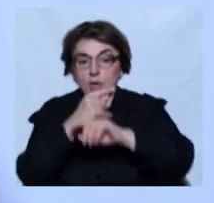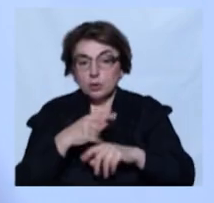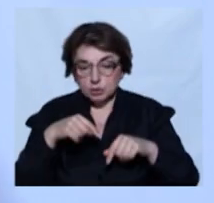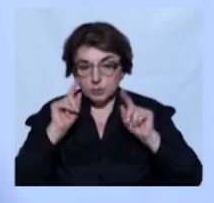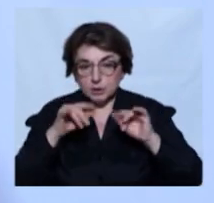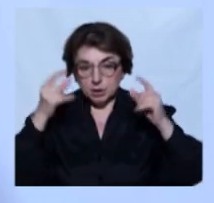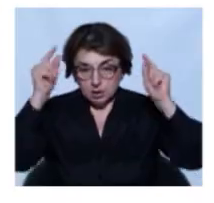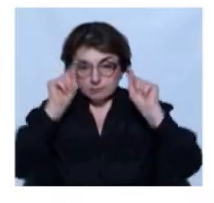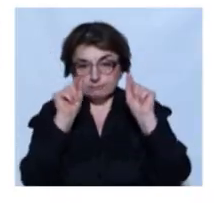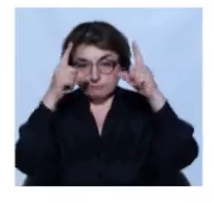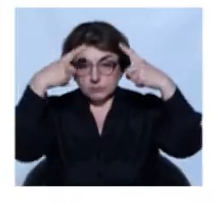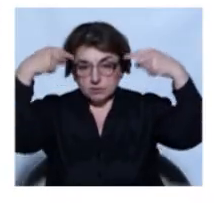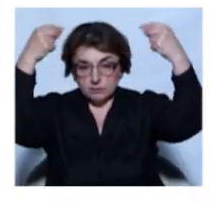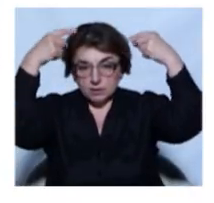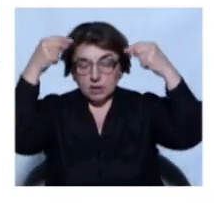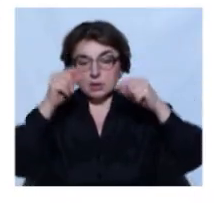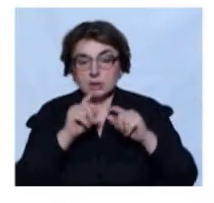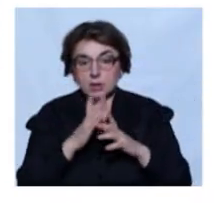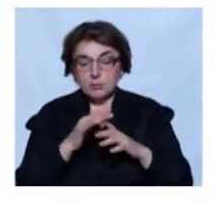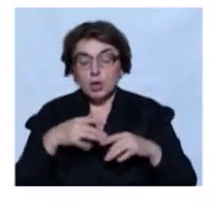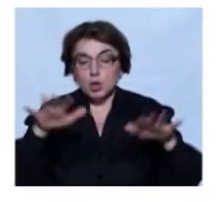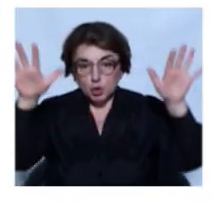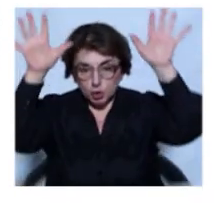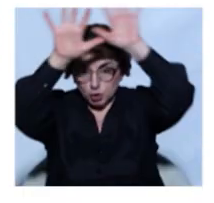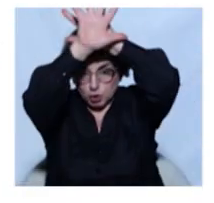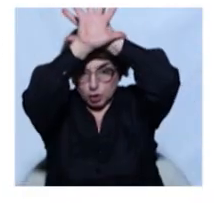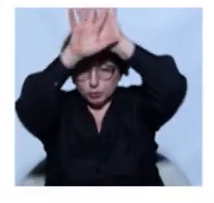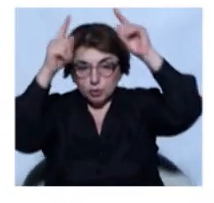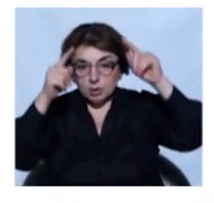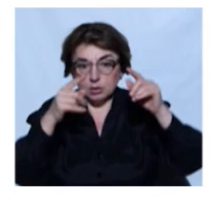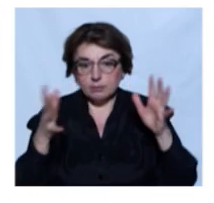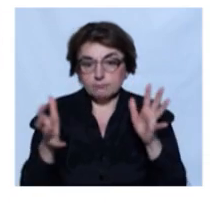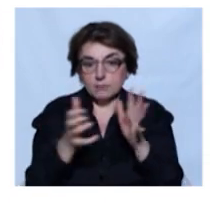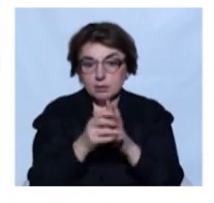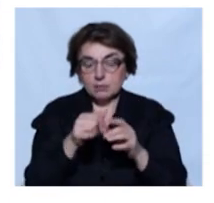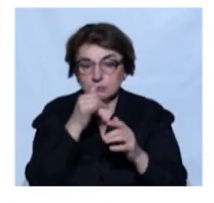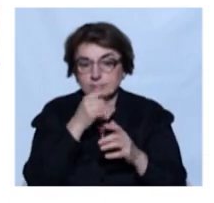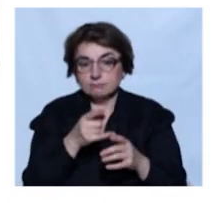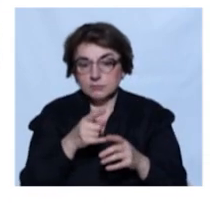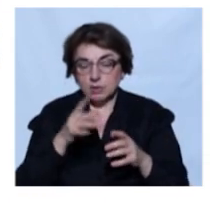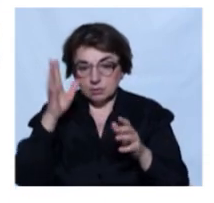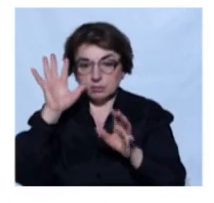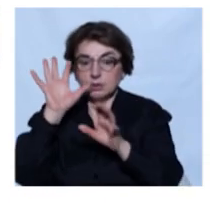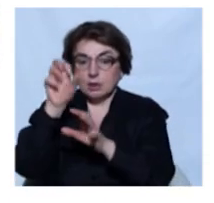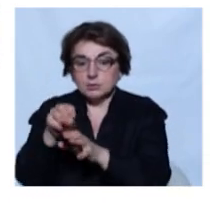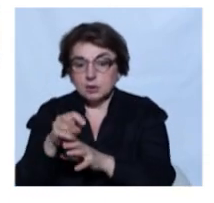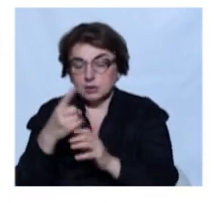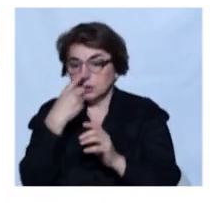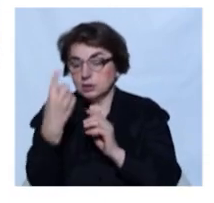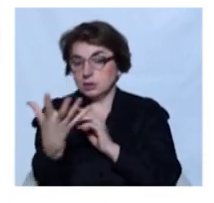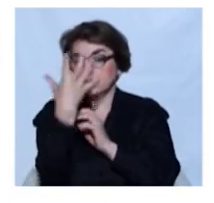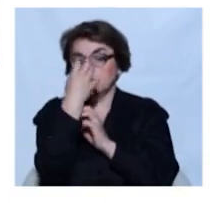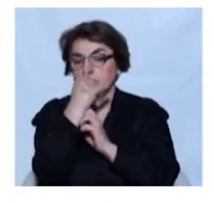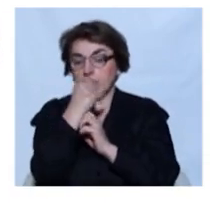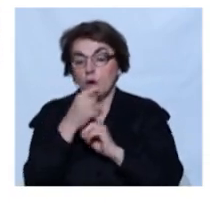აქვს, წვეტიანი რქები. ირემს დიდი რქები აქვს და მტაცებელი ერიდება თავს დაესხას წინა მხრიდან.